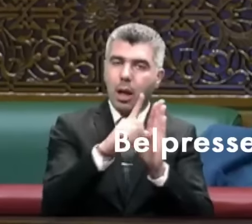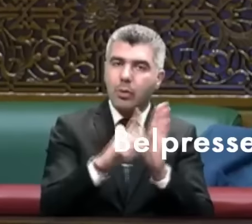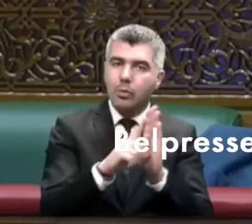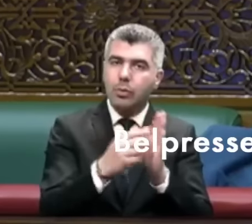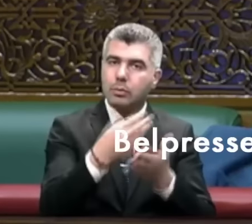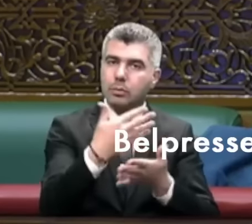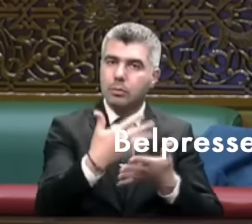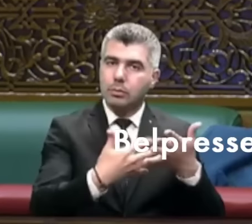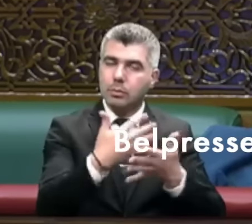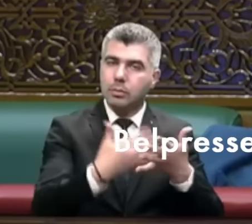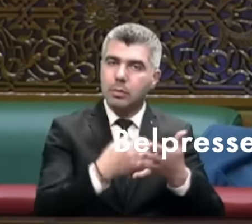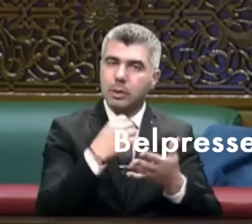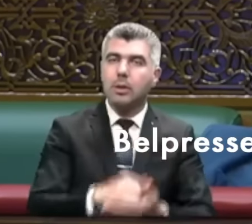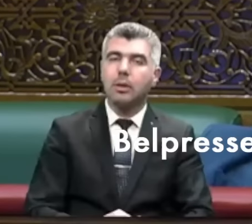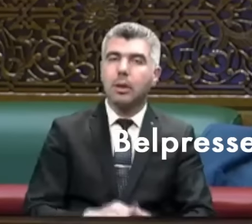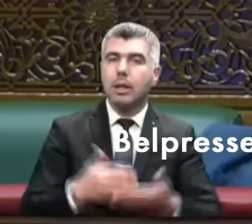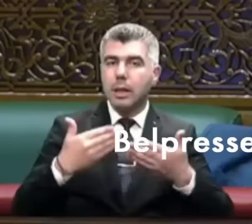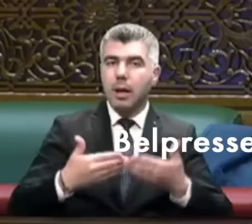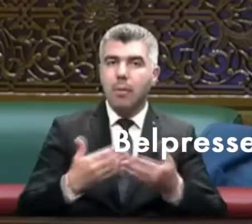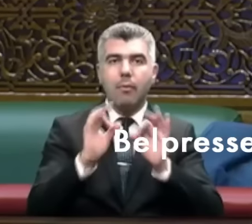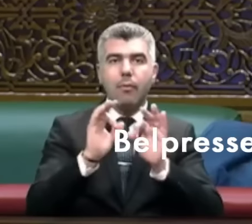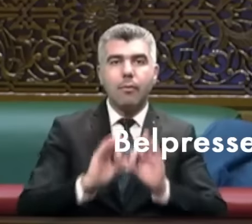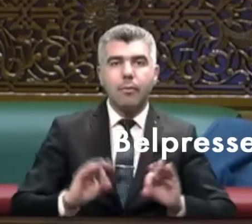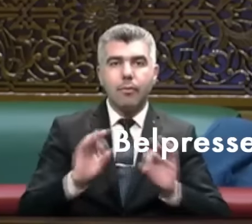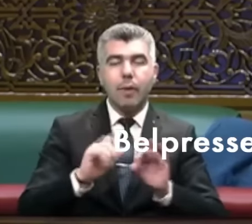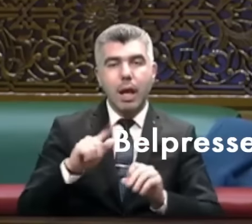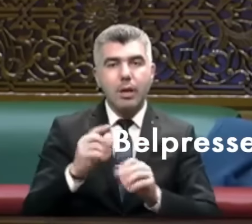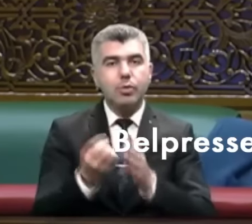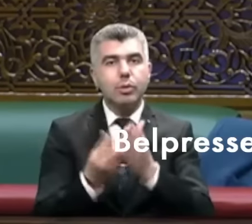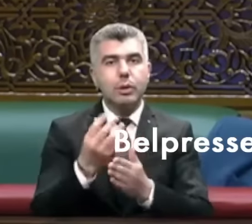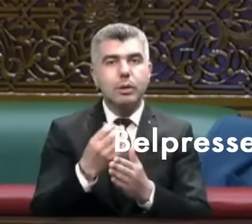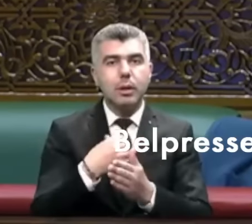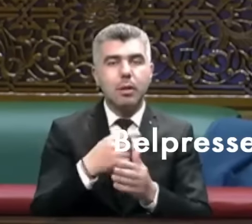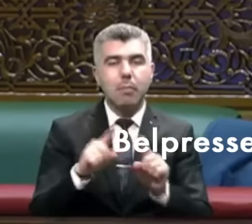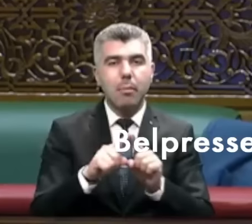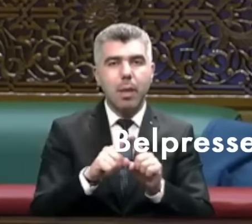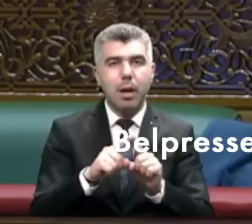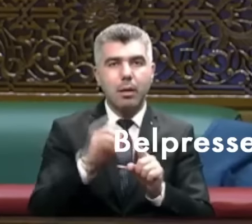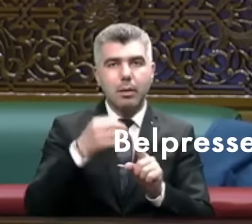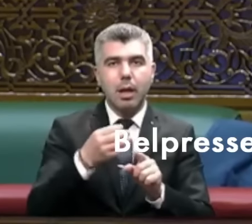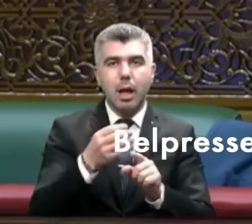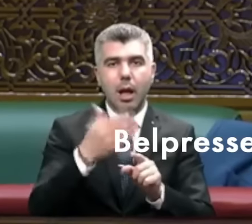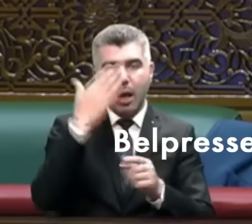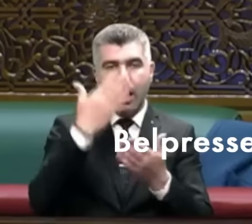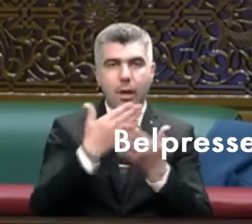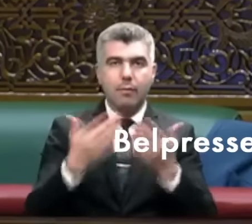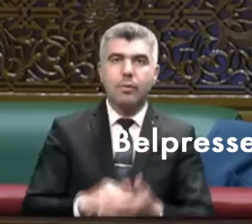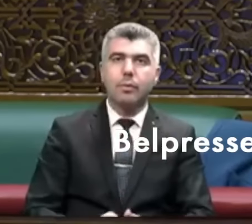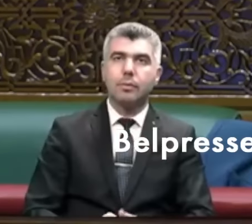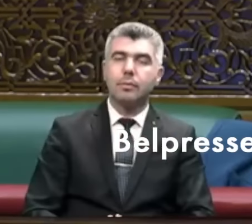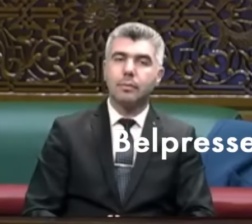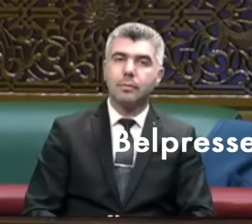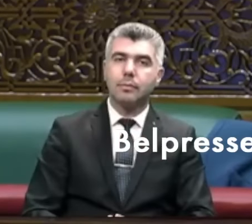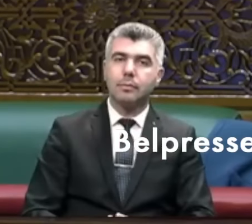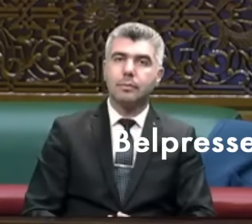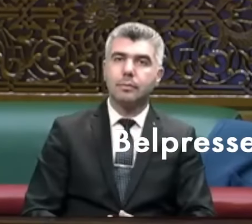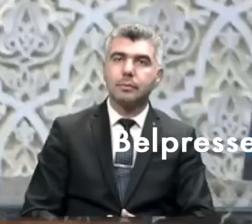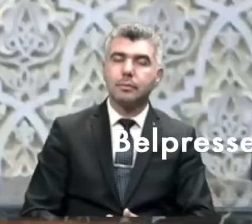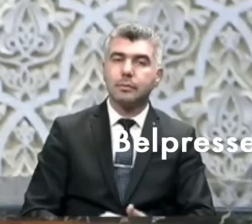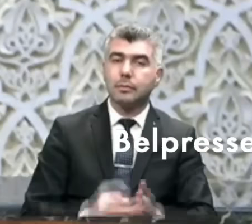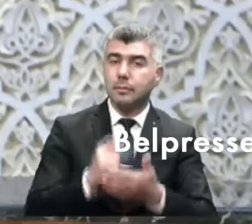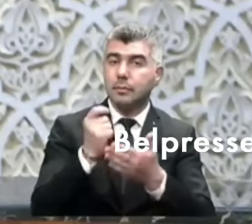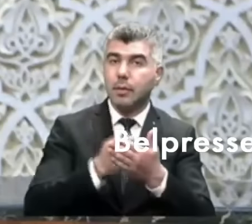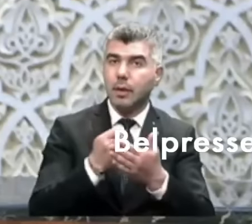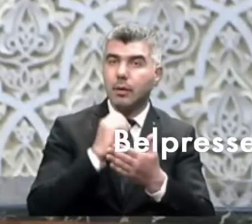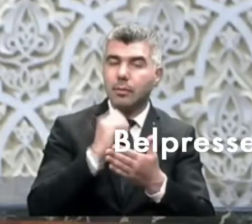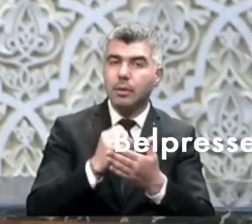الكلمه طلب الكلمه والان لا اذا كين شي مستجد بغينا نعرف مستجد طلبات تناول الكلمه